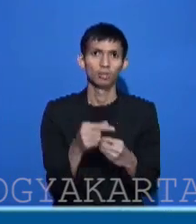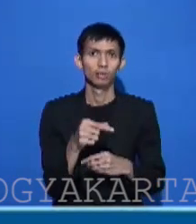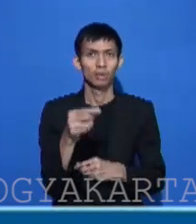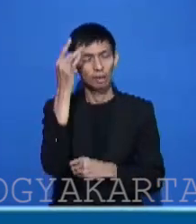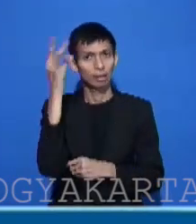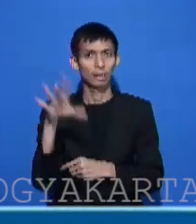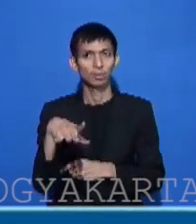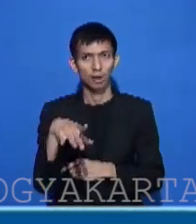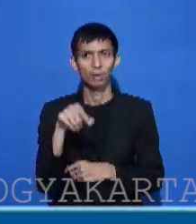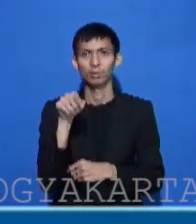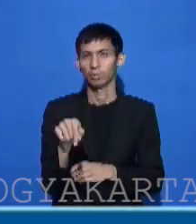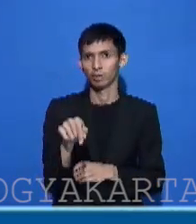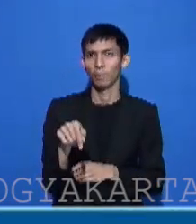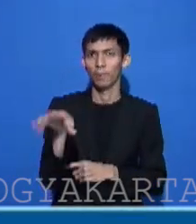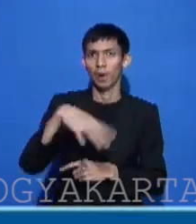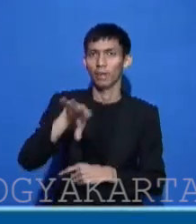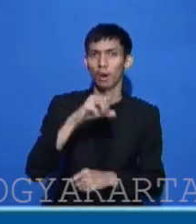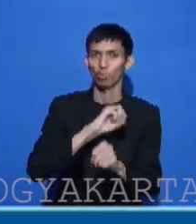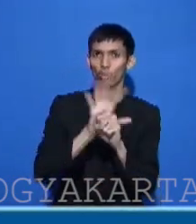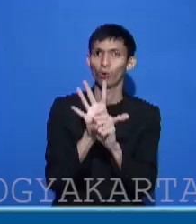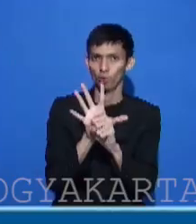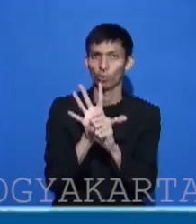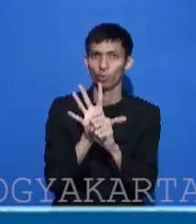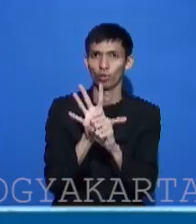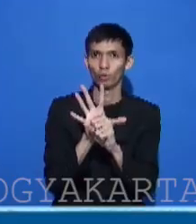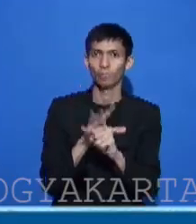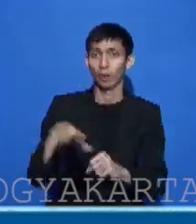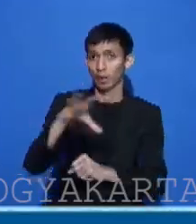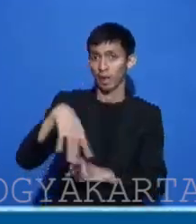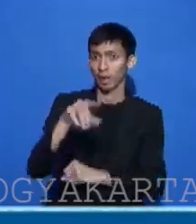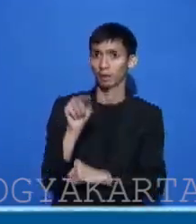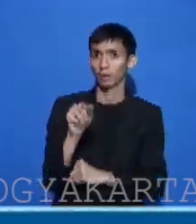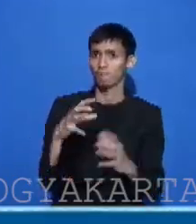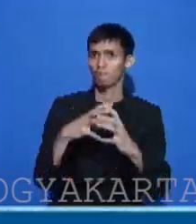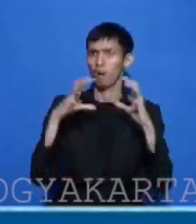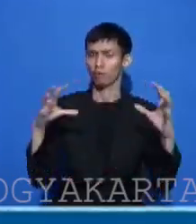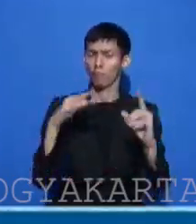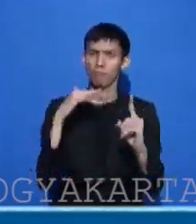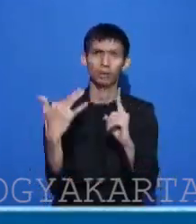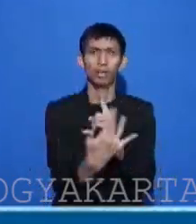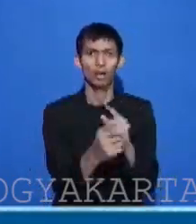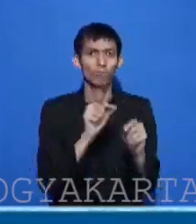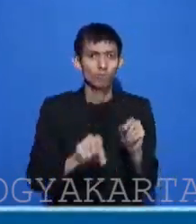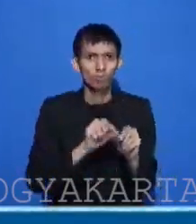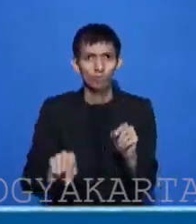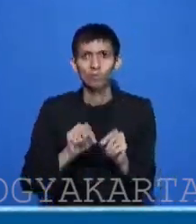pendoworejo Girimulyo Kulon Progo ing papan meniko kata wargo ingkang nanam buah pisang